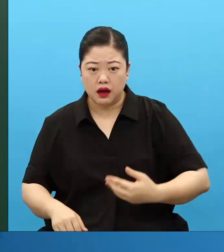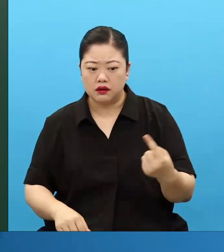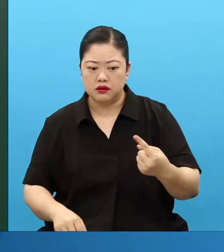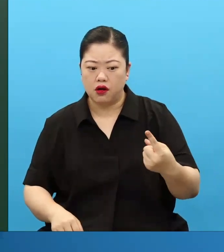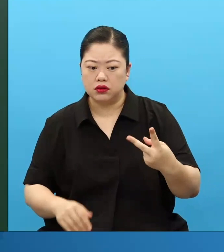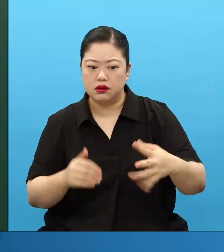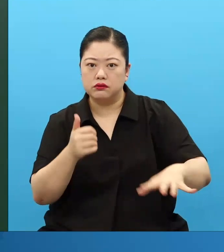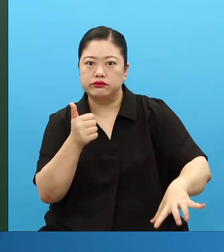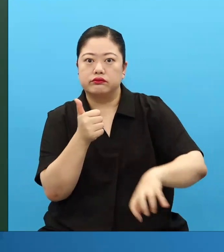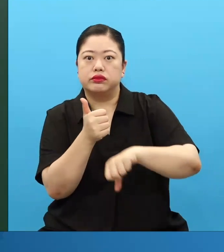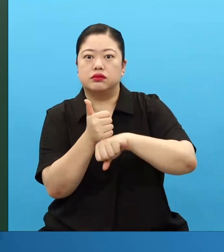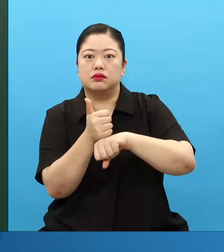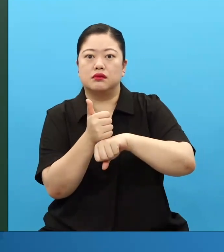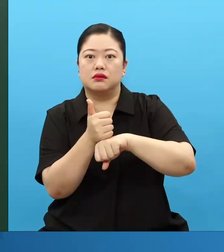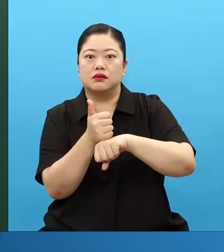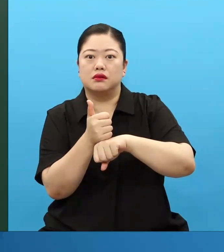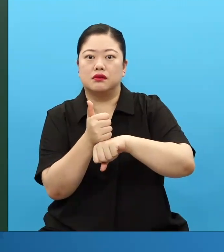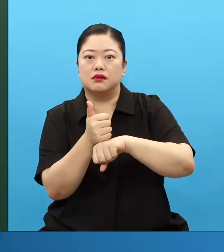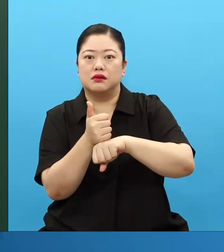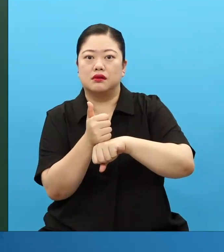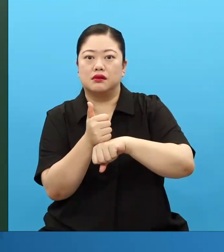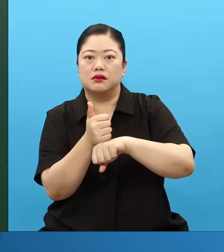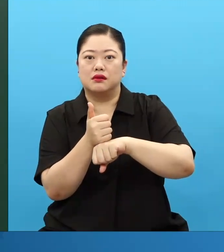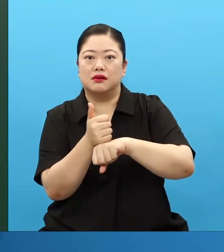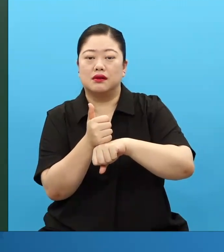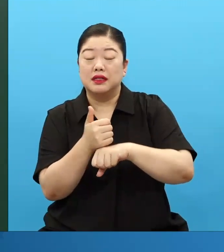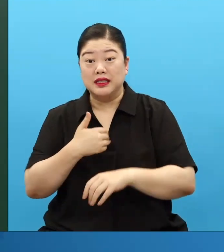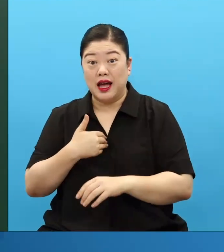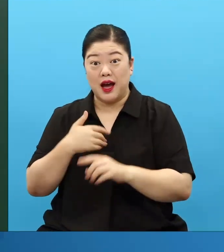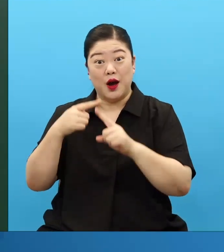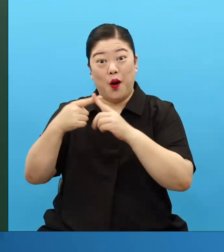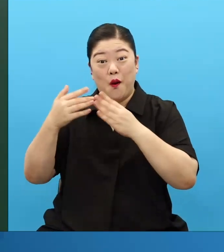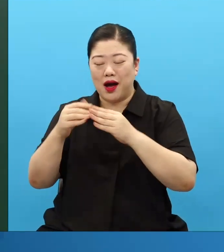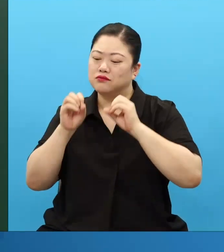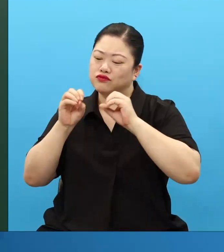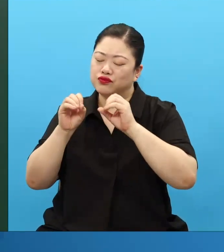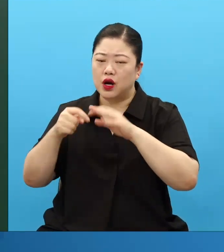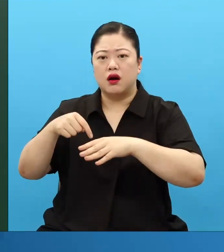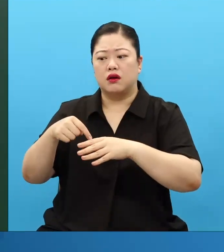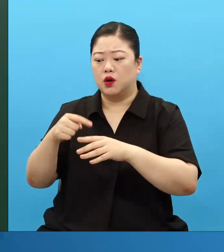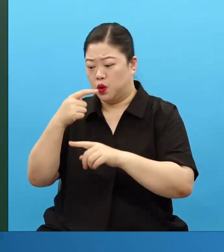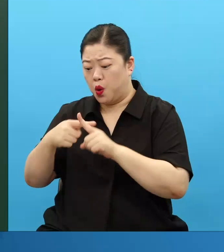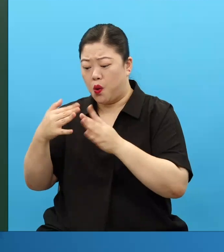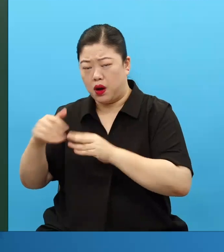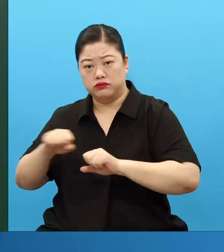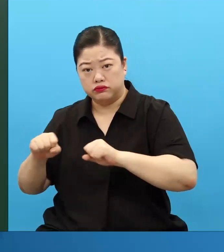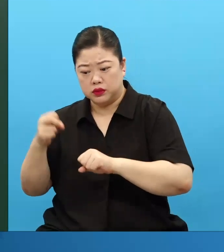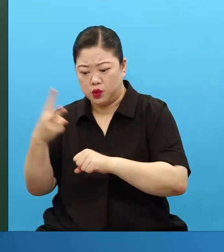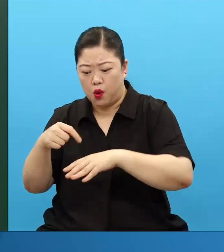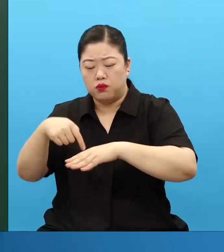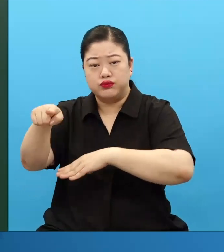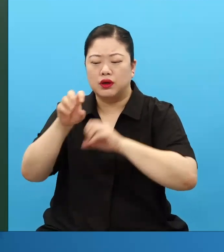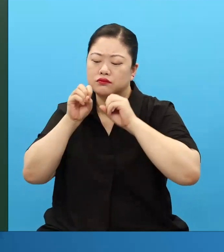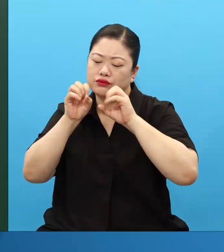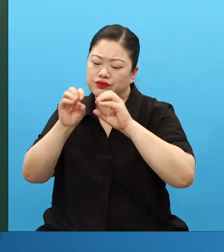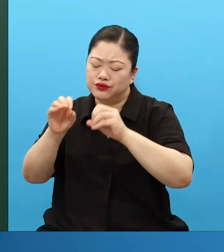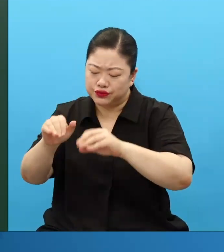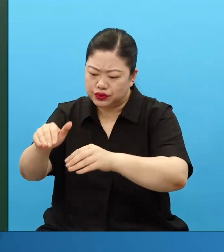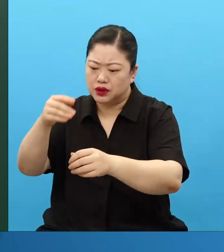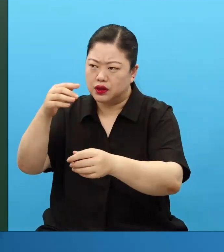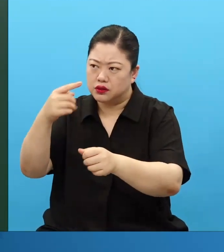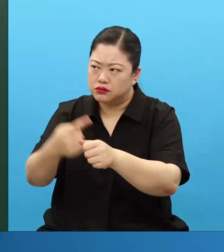surprised. 아무것도 되는 게 없는 사람이었어요. Because for me, originally, nothing worked out. 원래 그랬어요. That's how I always 기도 was. 응답도 없고 일도 하면